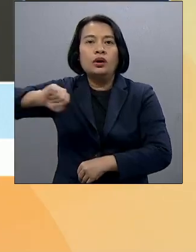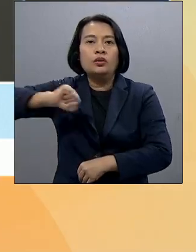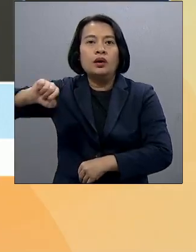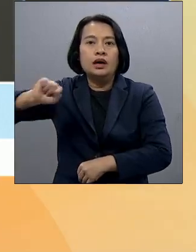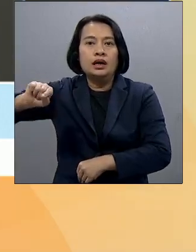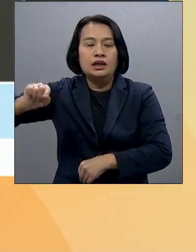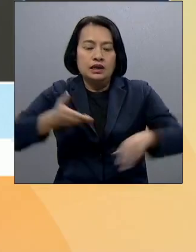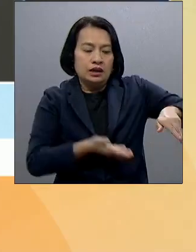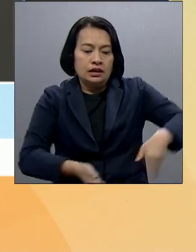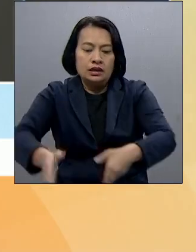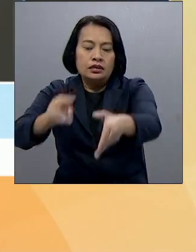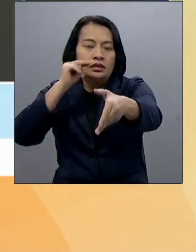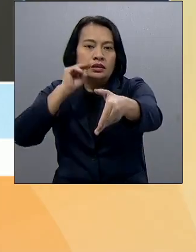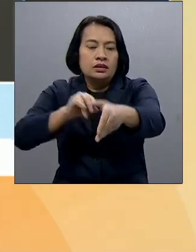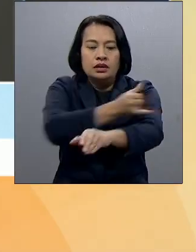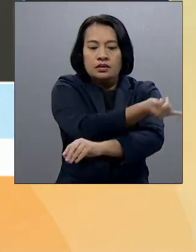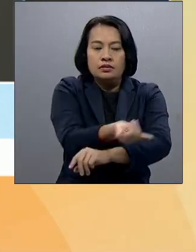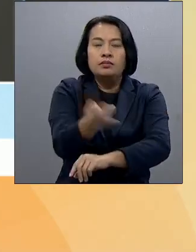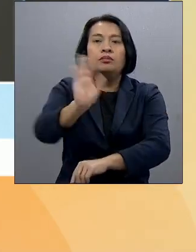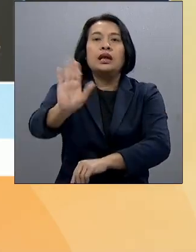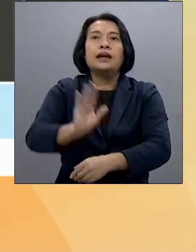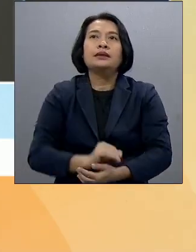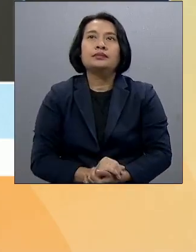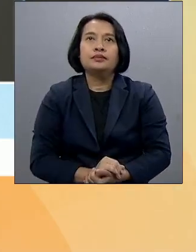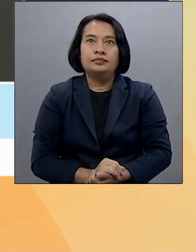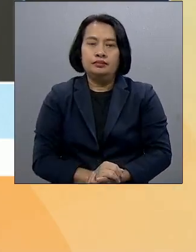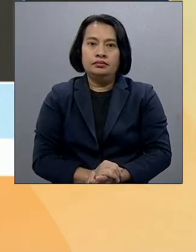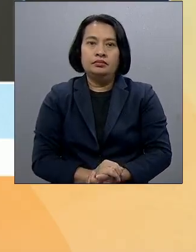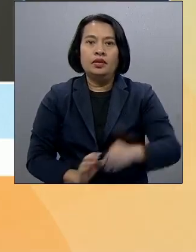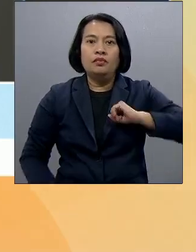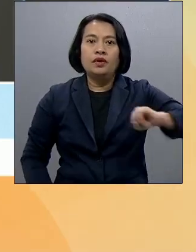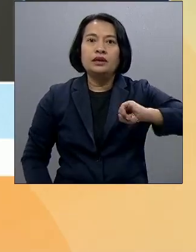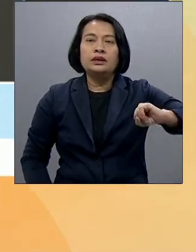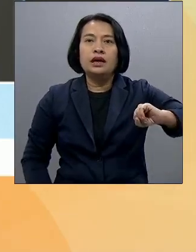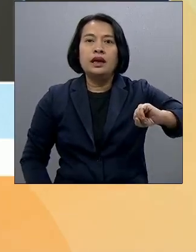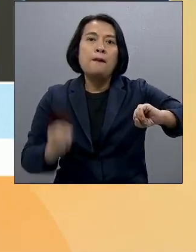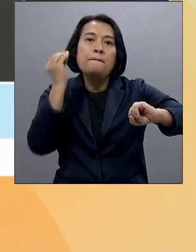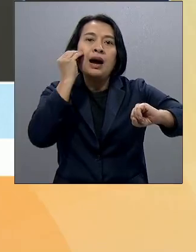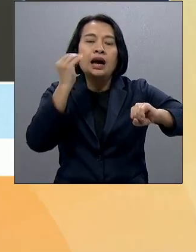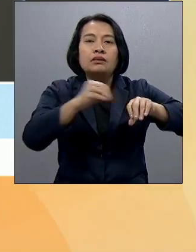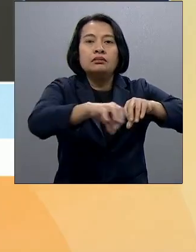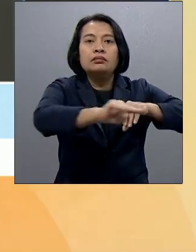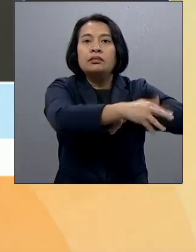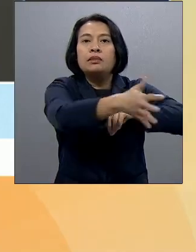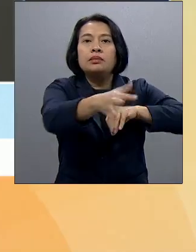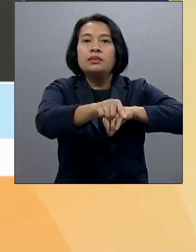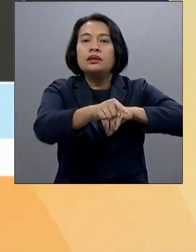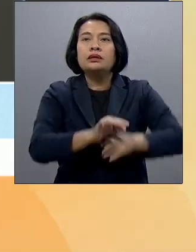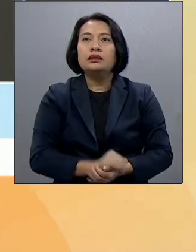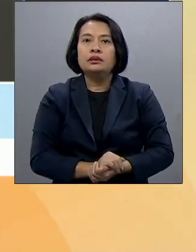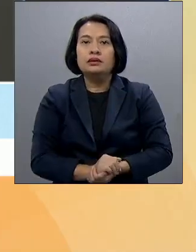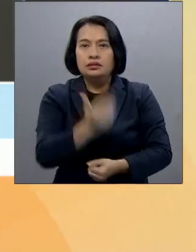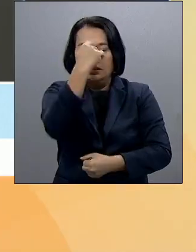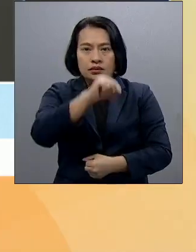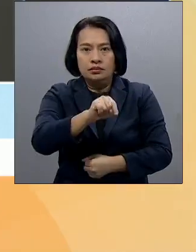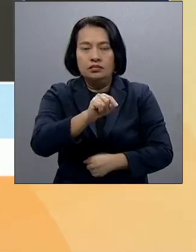างอยู่ครับเ ดี๋ ยวคงมาไม่ถึงนะครับ ได้ก็เป็นห่วงก ันส่วนฝั่งซ้ายนี่ก็จะไม่มีบ้านพักอะไรอยู่แล้วครับ ค่ะได้ ก็จะเป็นเส้นทางขึ้น